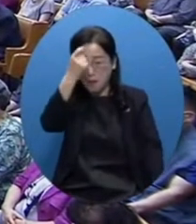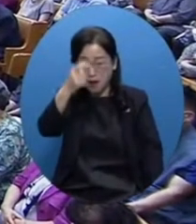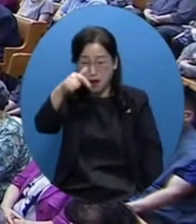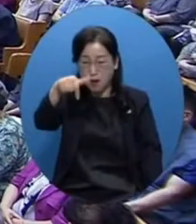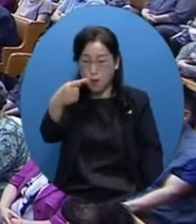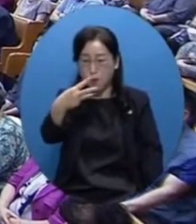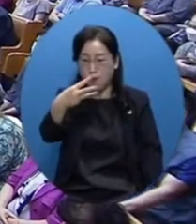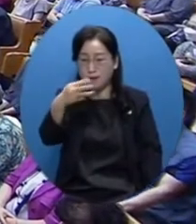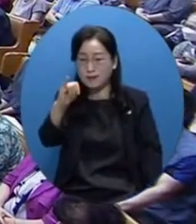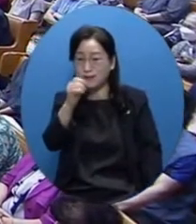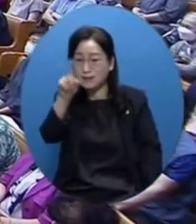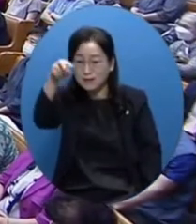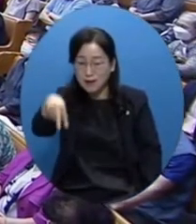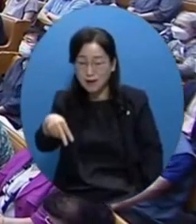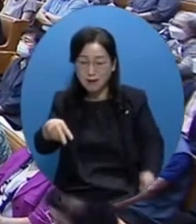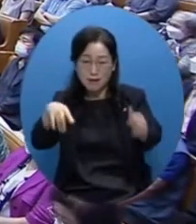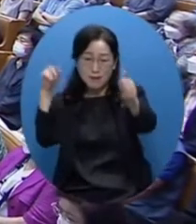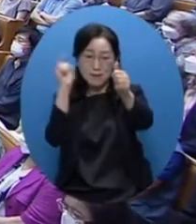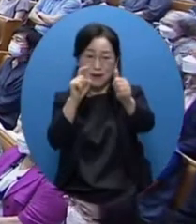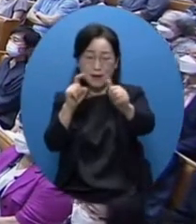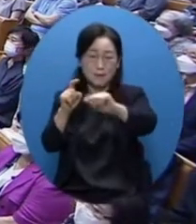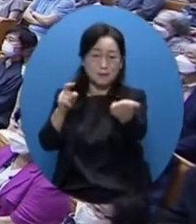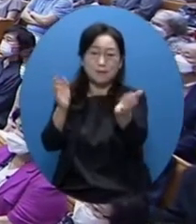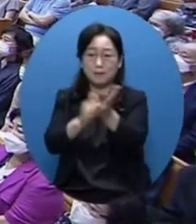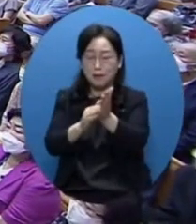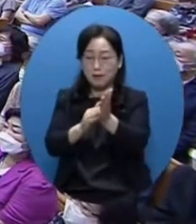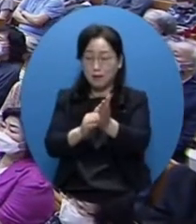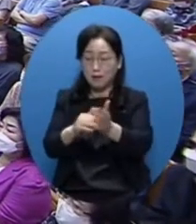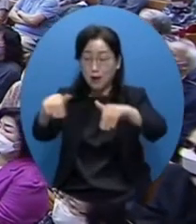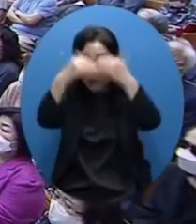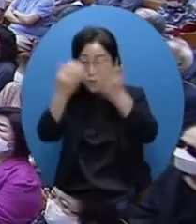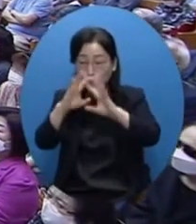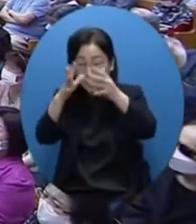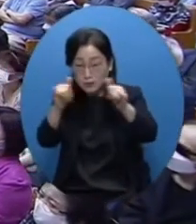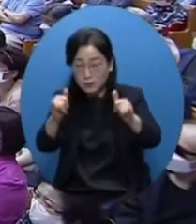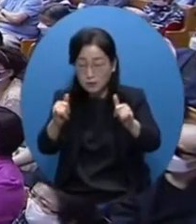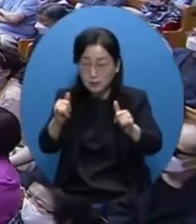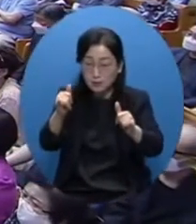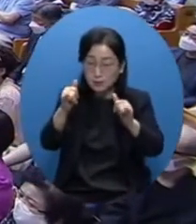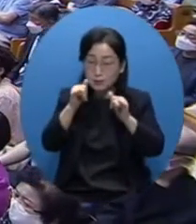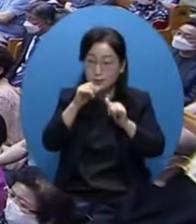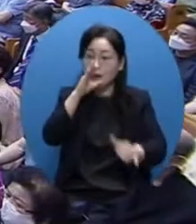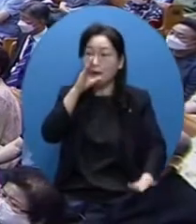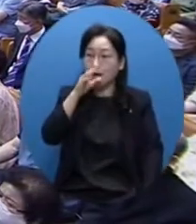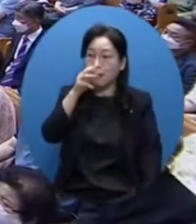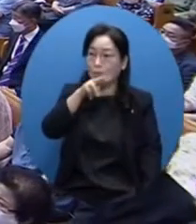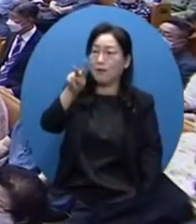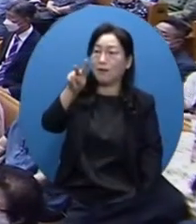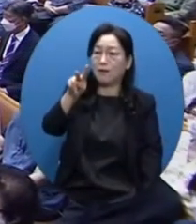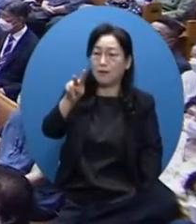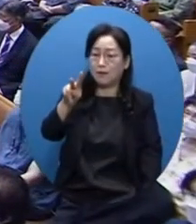때렸습니다 그러니까 노우 둔 백성들이 다슬 취소했습니다